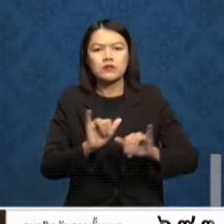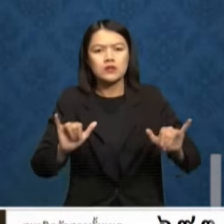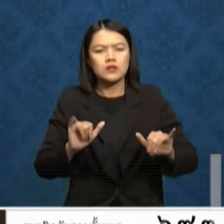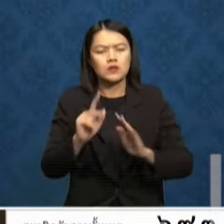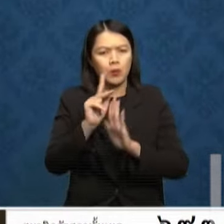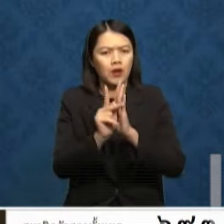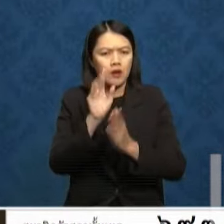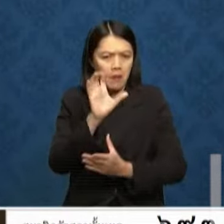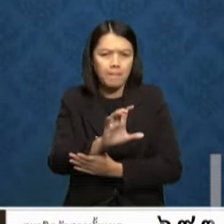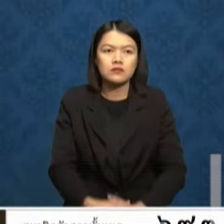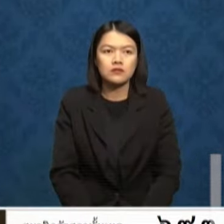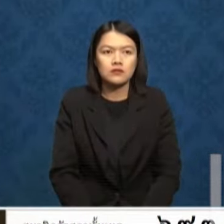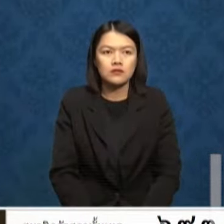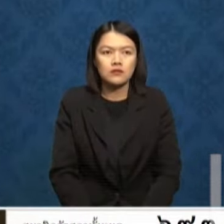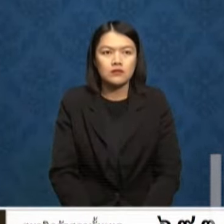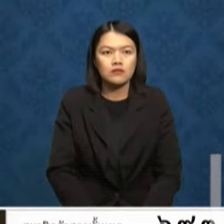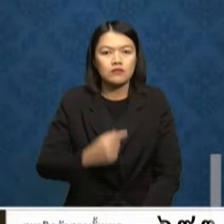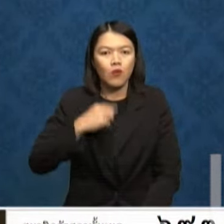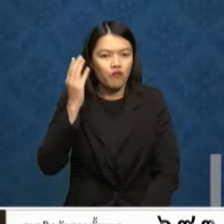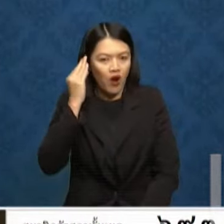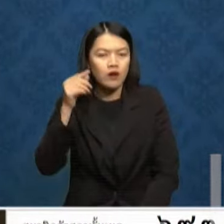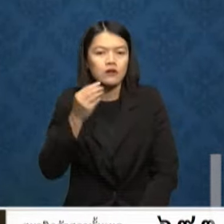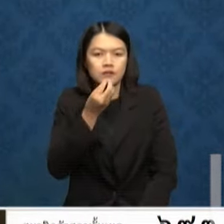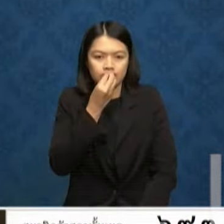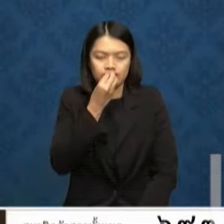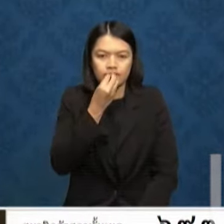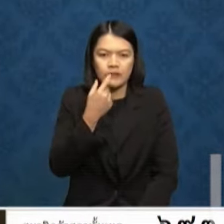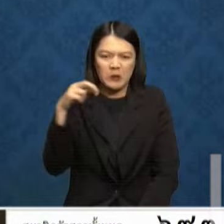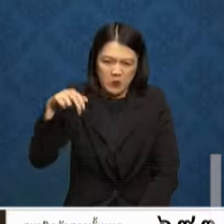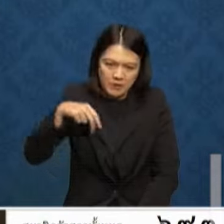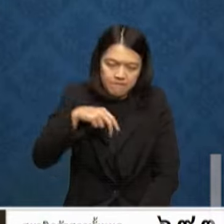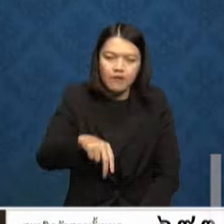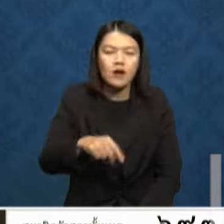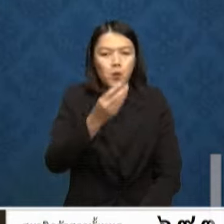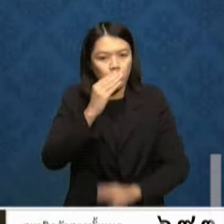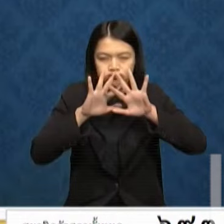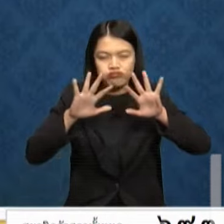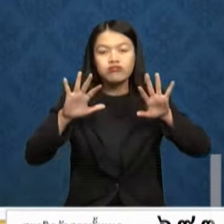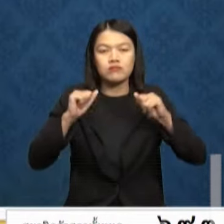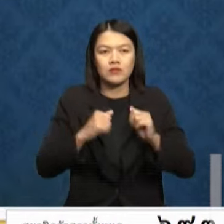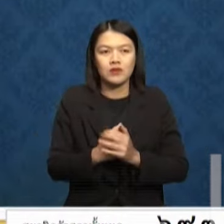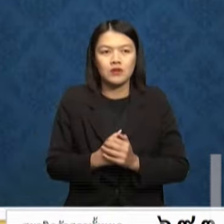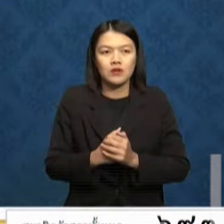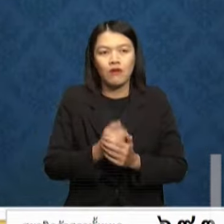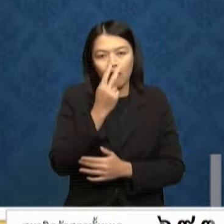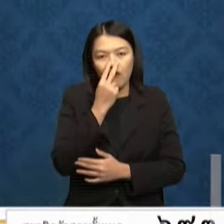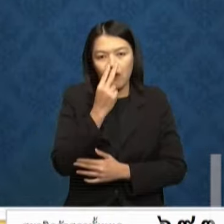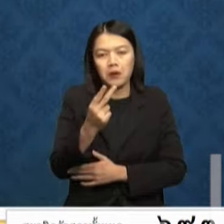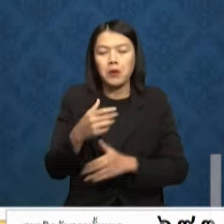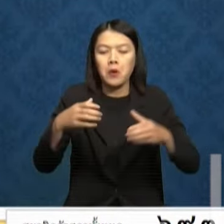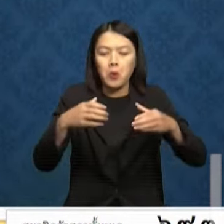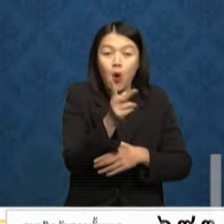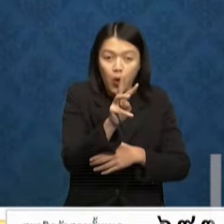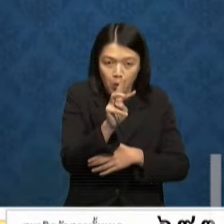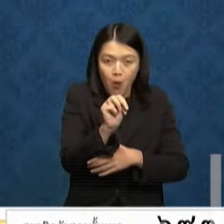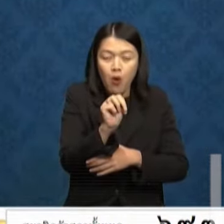บังคับข้อ 45เต็มๆเลยครับผมนั่งฟังตั้งแต่อยู่ห้องอาหารครับดิ้นกหึดกหอบมาต้องถอนครับท่านประธานเราได้แลเห็นว่าคณะรัฐมนตรี